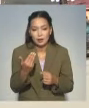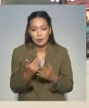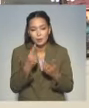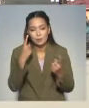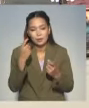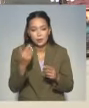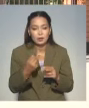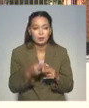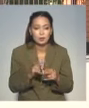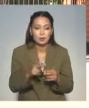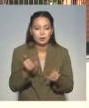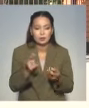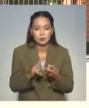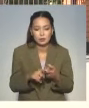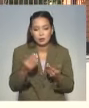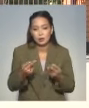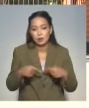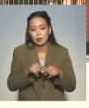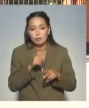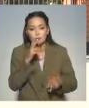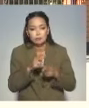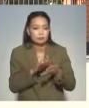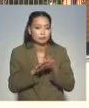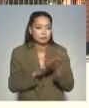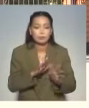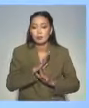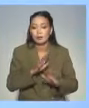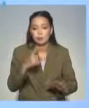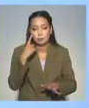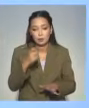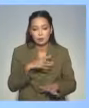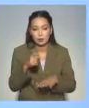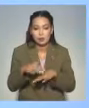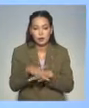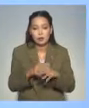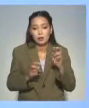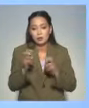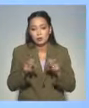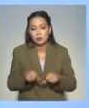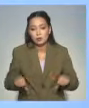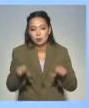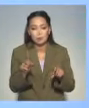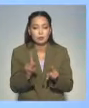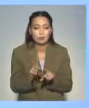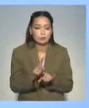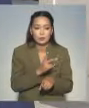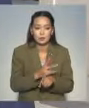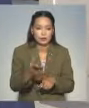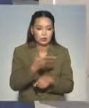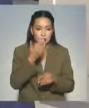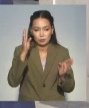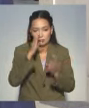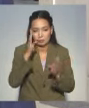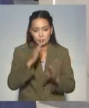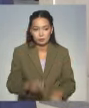бұл мәселеге қатысты тұрғындар тарапынан ешқандай арыз шағым түскен жоқ дейді. Олар зауыттың қоршаған ортаға зияны жоқ екенін айтады.